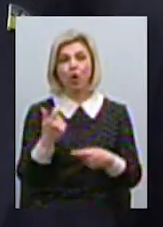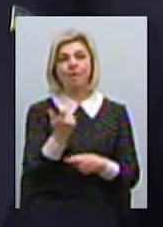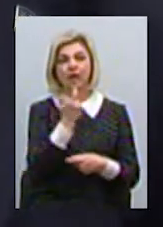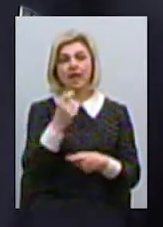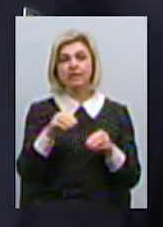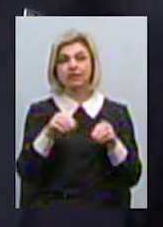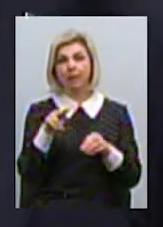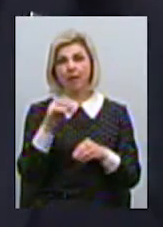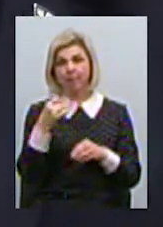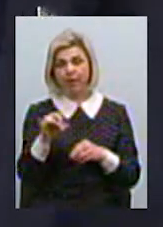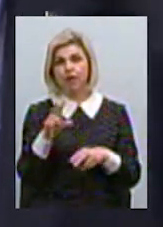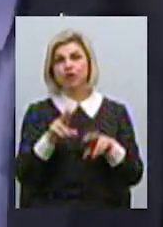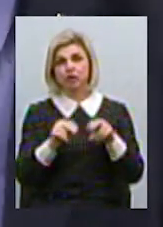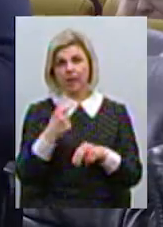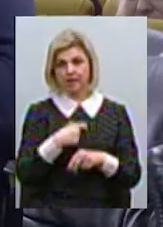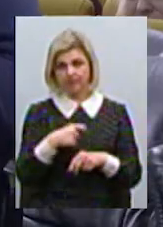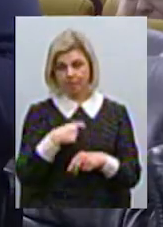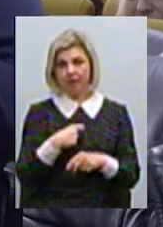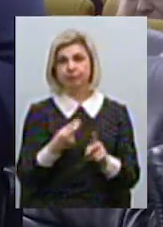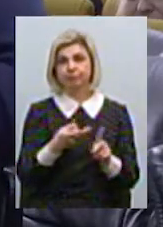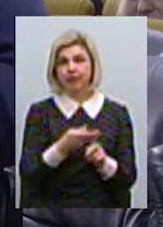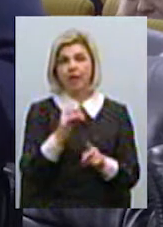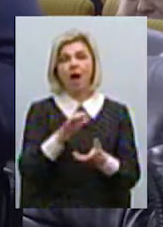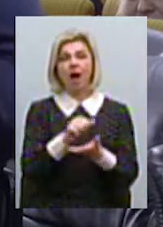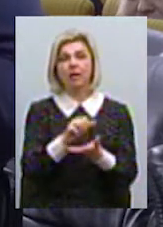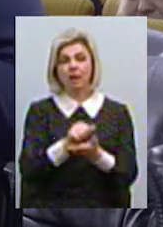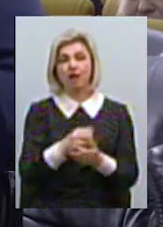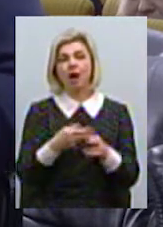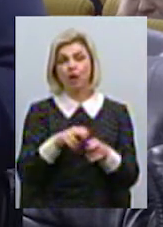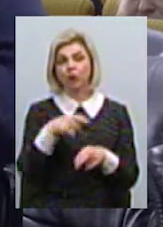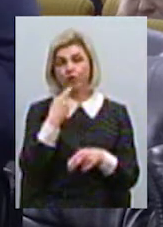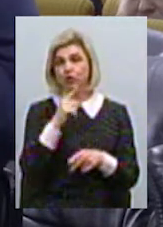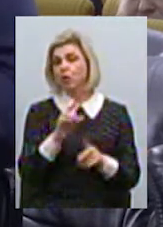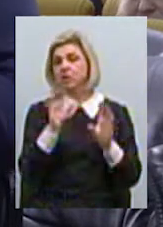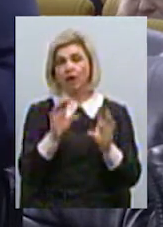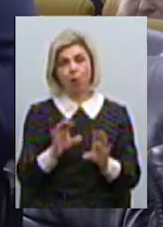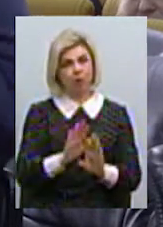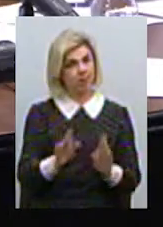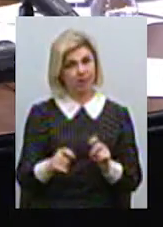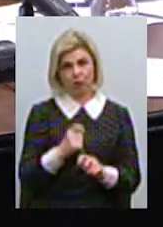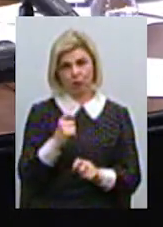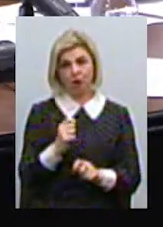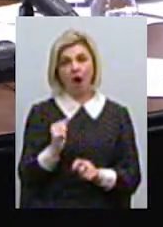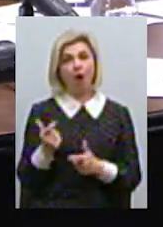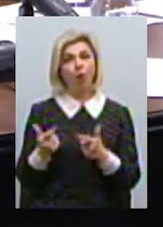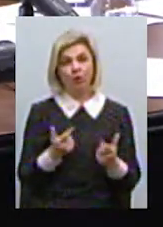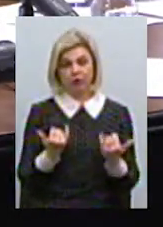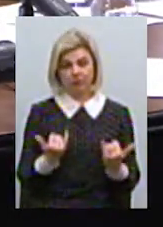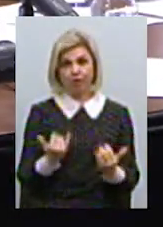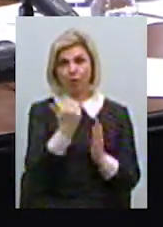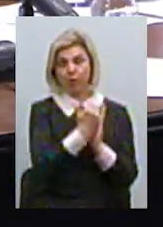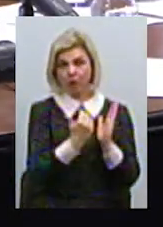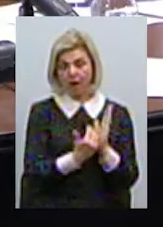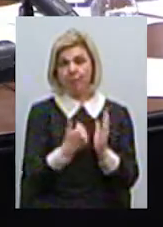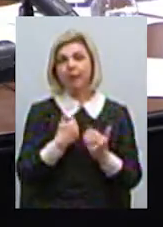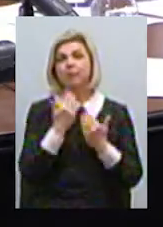паїв, котрі вважають себе ошуканими, і орендарем, який говорить, що законів не порушував. А готуючись до сьогоднішньої програми, ми